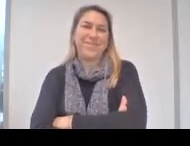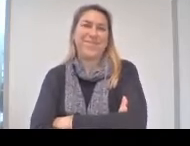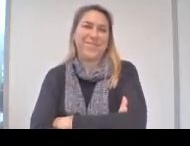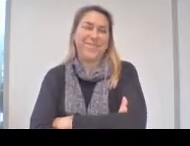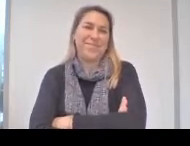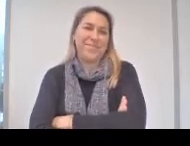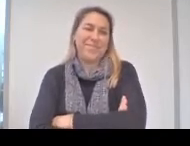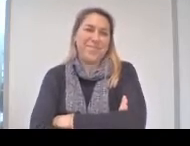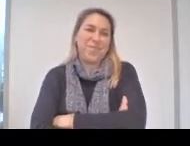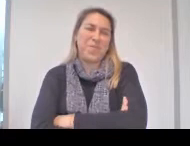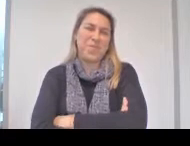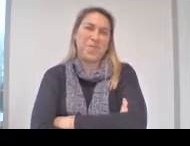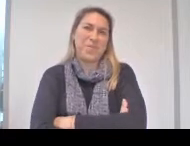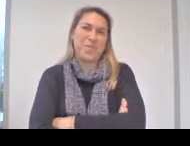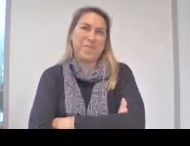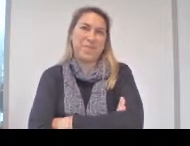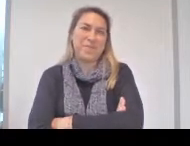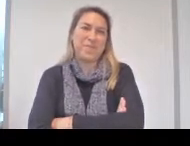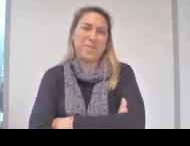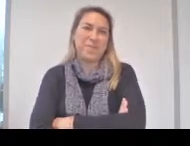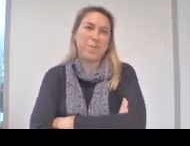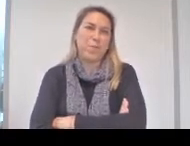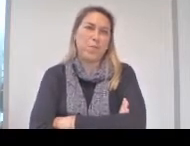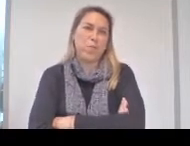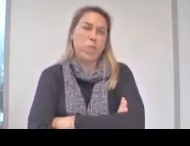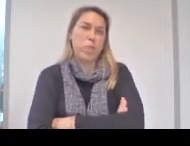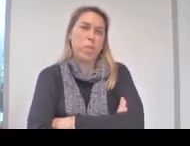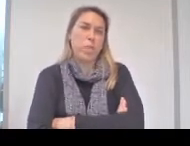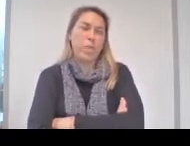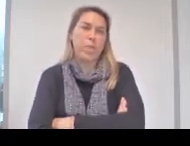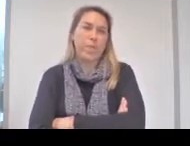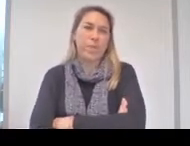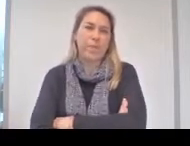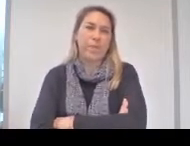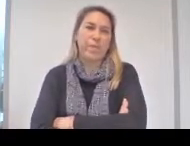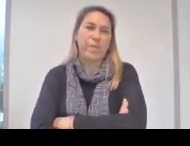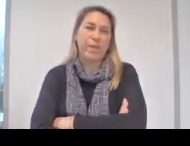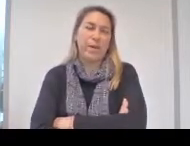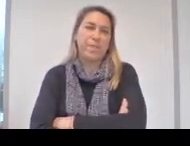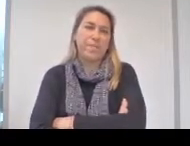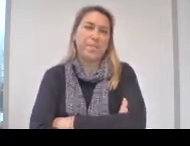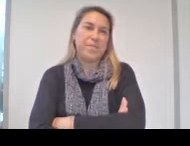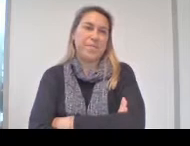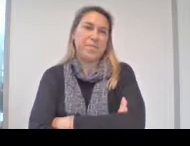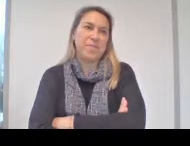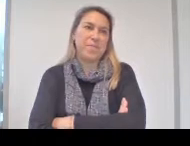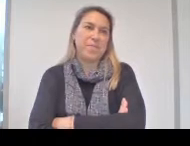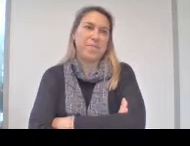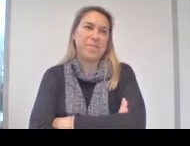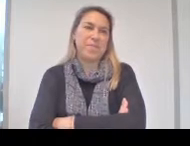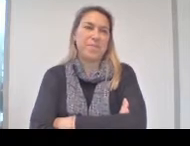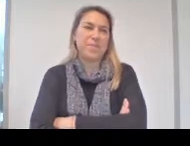toujours, comme le disait Julie tout à l'heure, on n'a généralement pas droit à la deuxième chance quand on a un client en face de soi qui a des